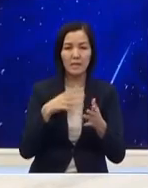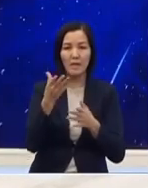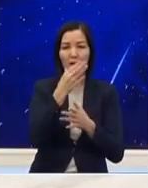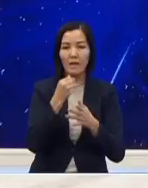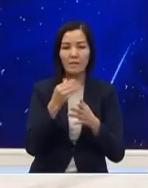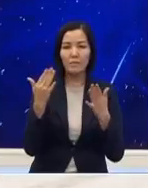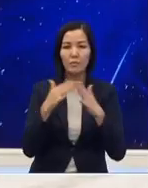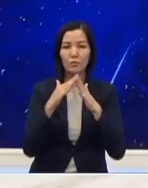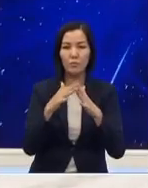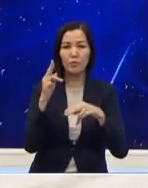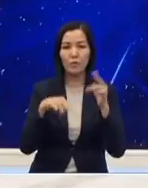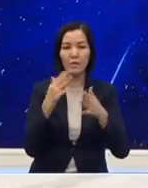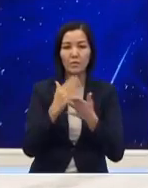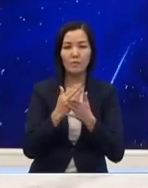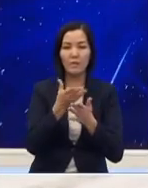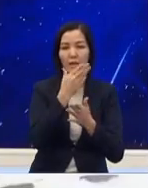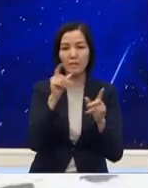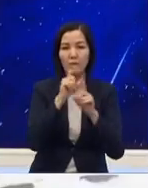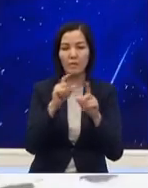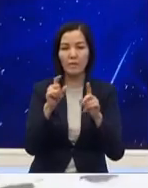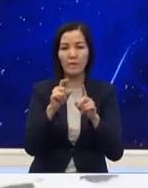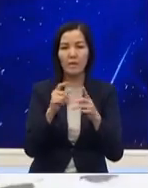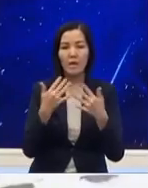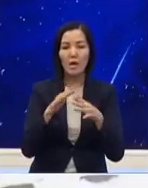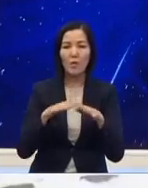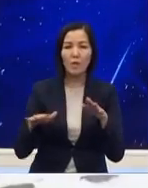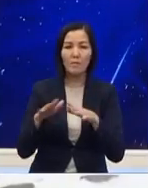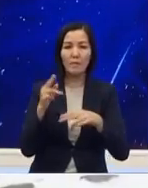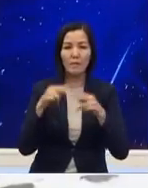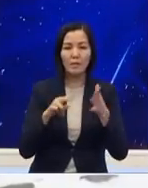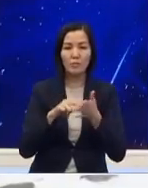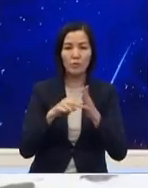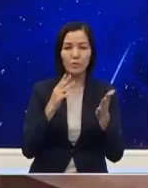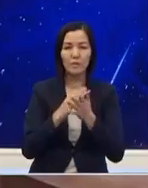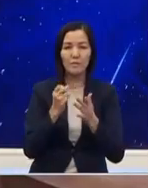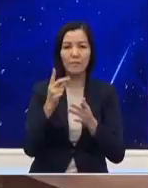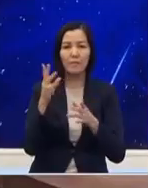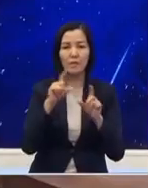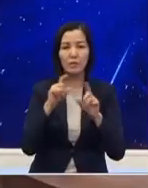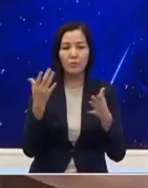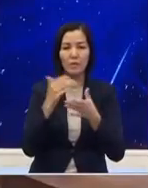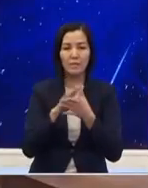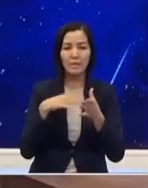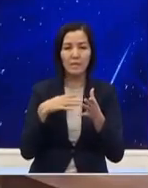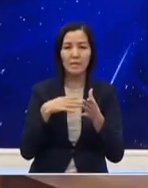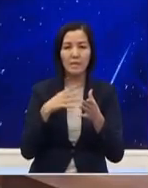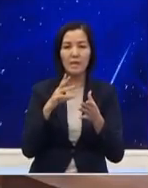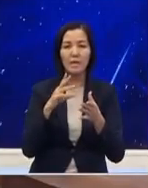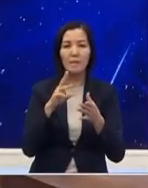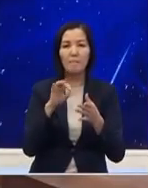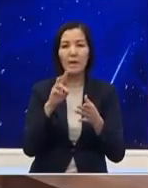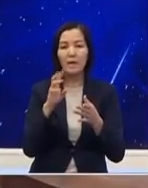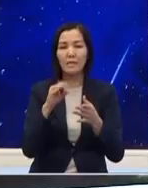тартатын тұрғын үйлер салынып жатыр. Сәулетті ғимарат құрылысын ауыл аймақтарда да салу жоспарда. Бірнешеуі таныстырылды. Қатарында ақын